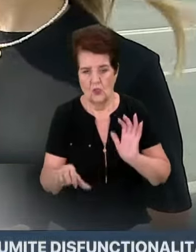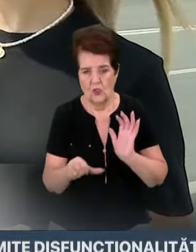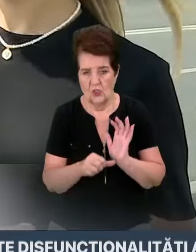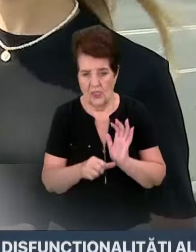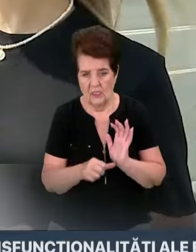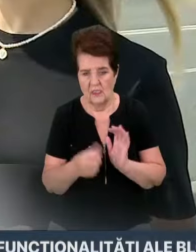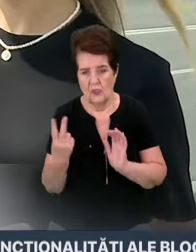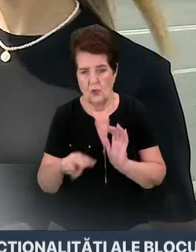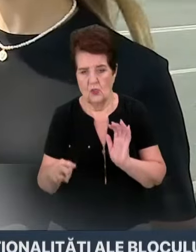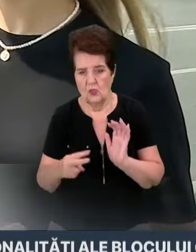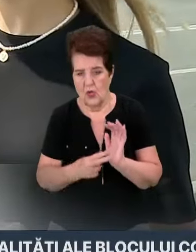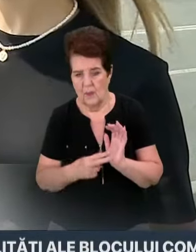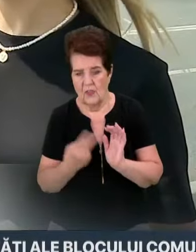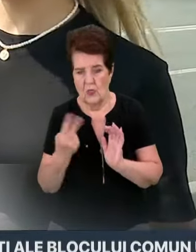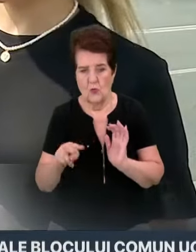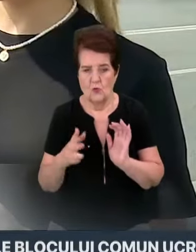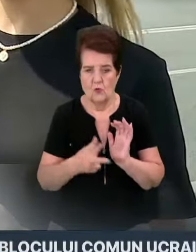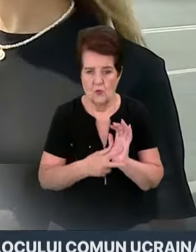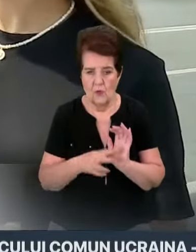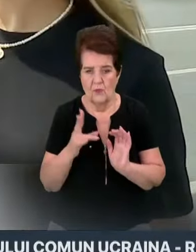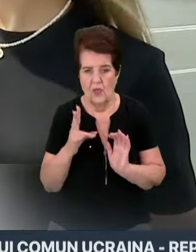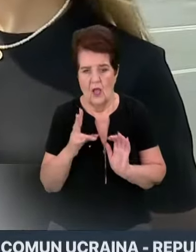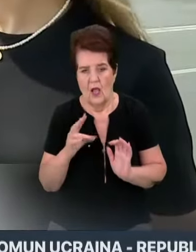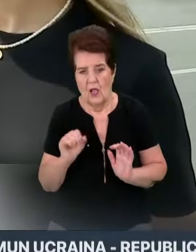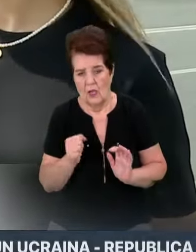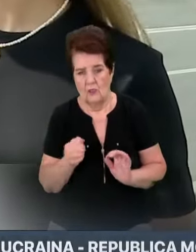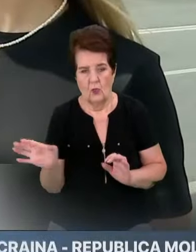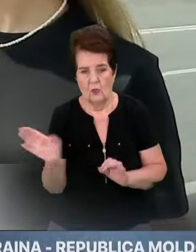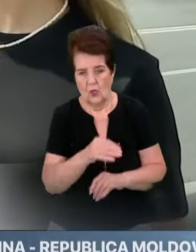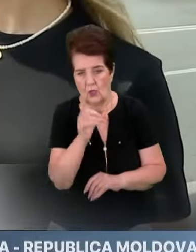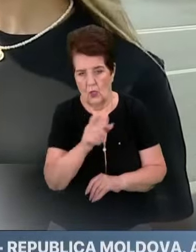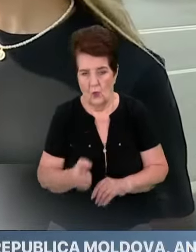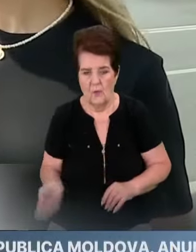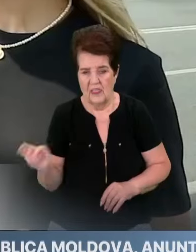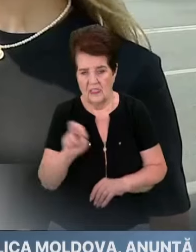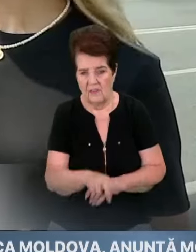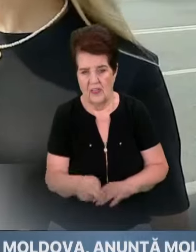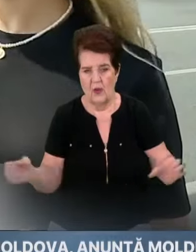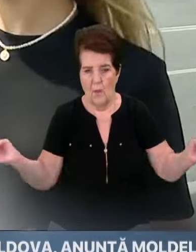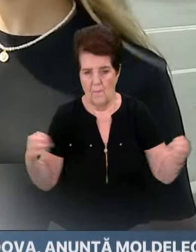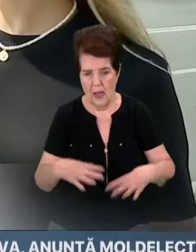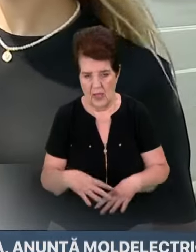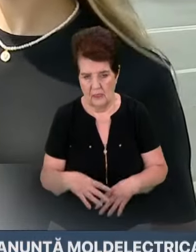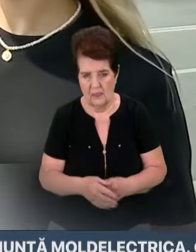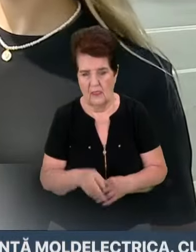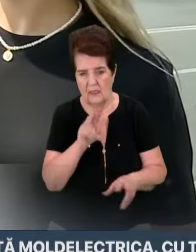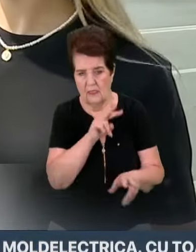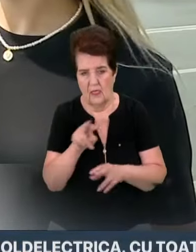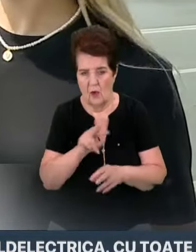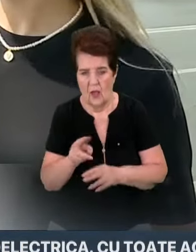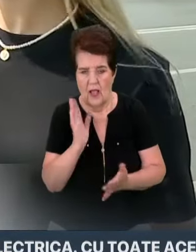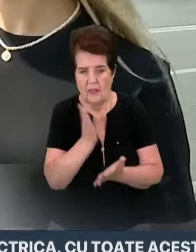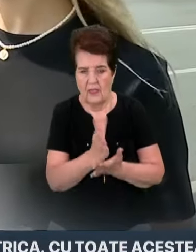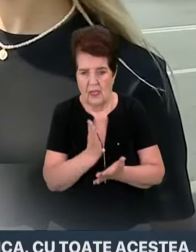pe 27 mâine și pe 28 poimâine, invităm pe toată lumea bună să vină aici în piață sau să urmărească în direct